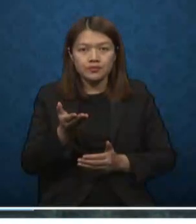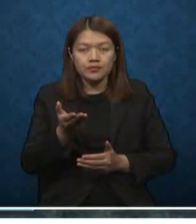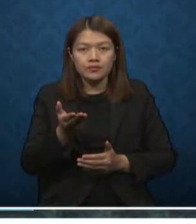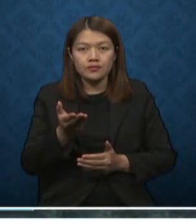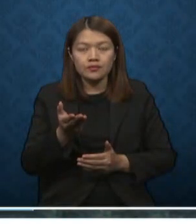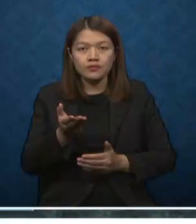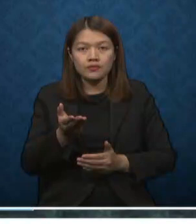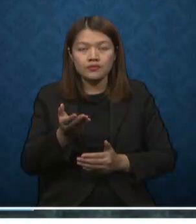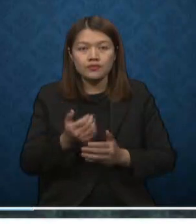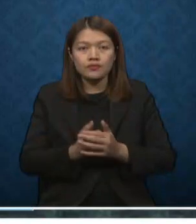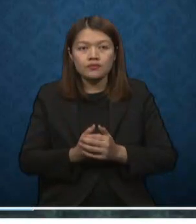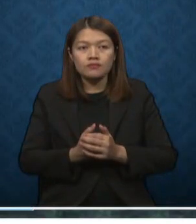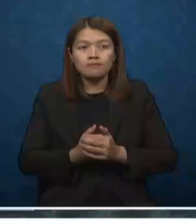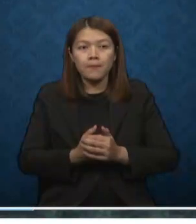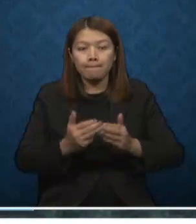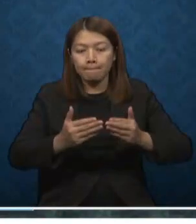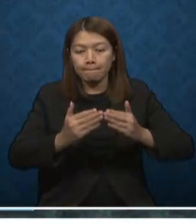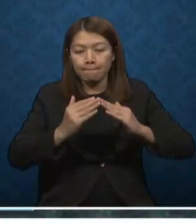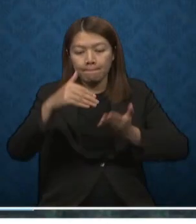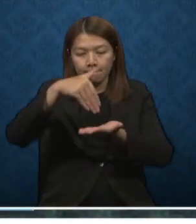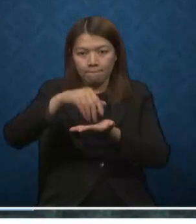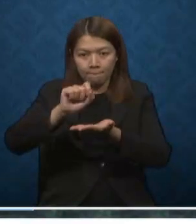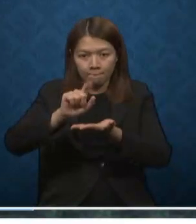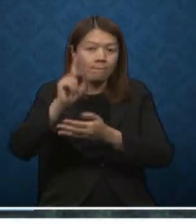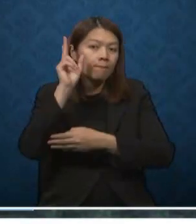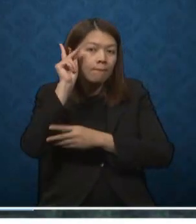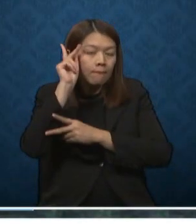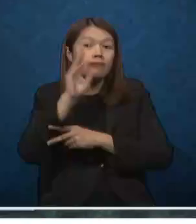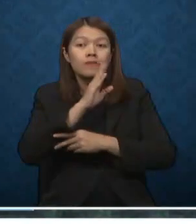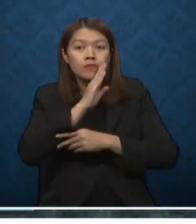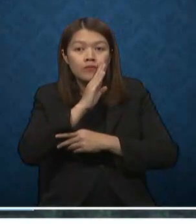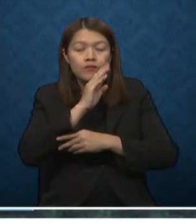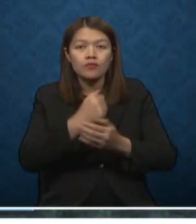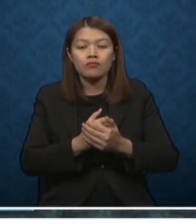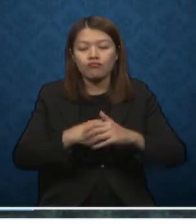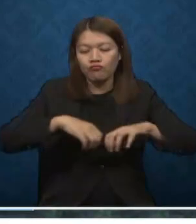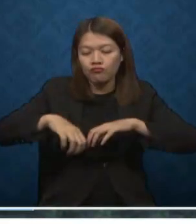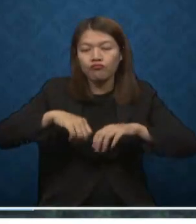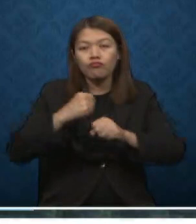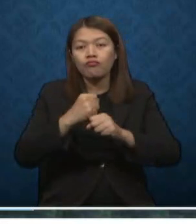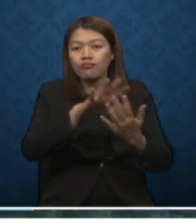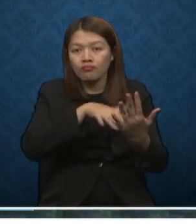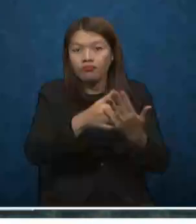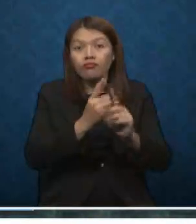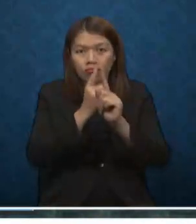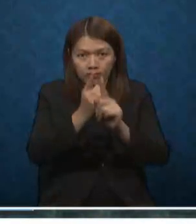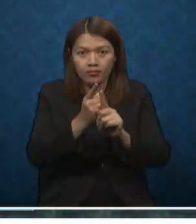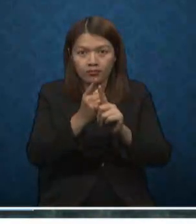มีการจัดตั้งศูนย์ประสานงานทางด้านข่าวปลอมนะครับอันนี้ก็ดำเนินการไปตามแผนต่อไป